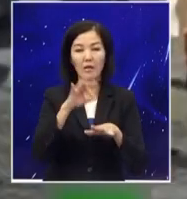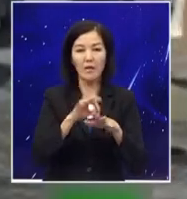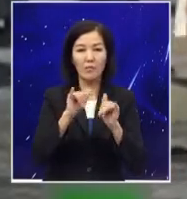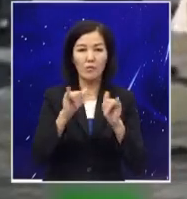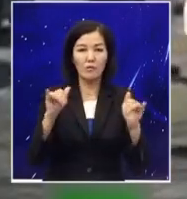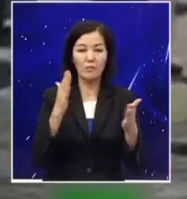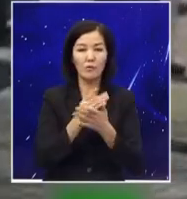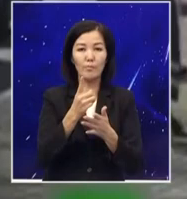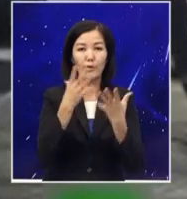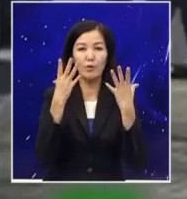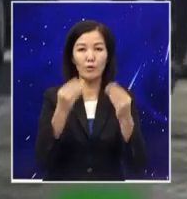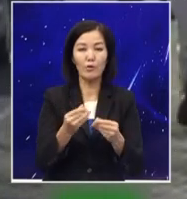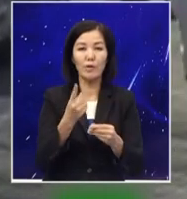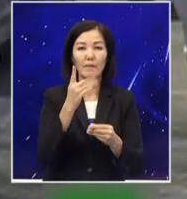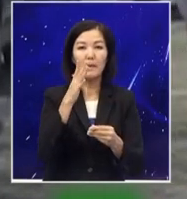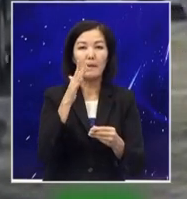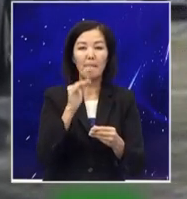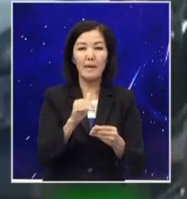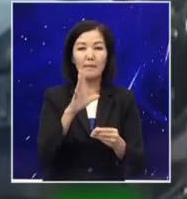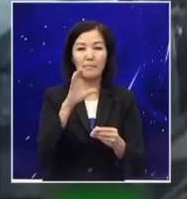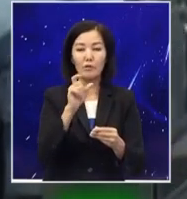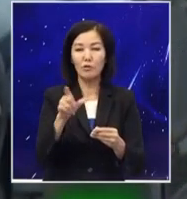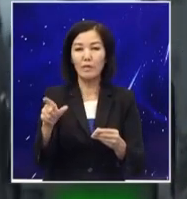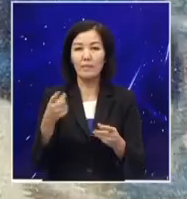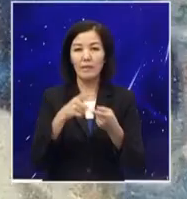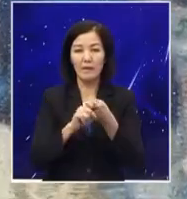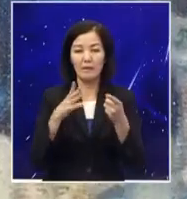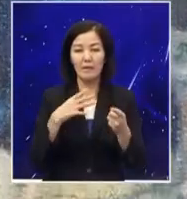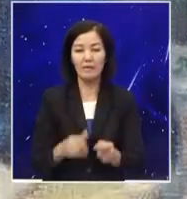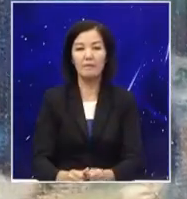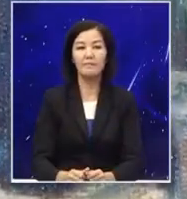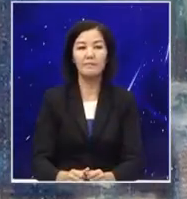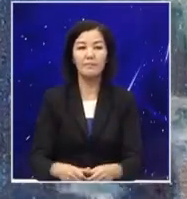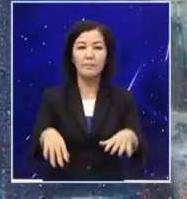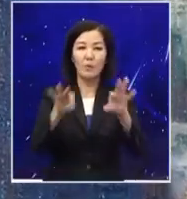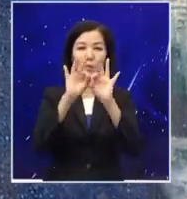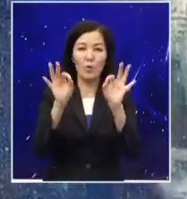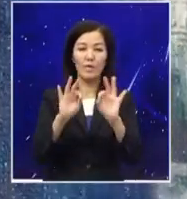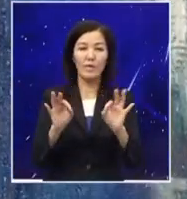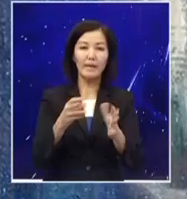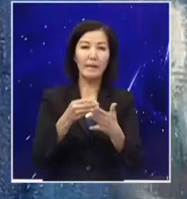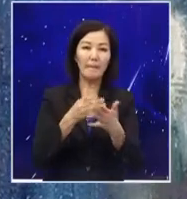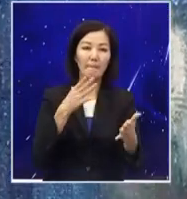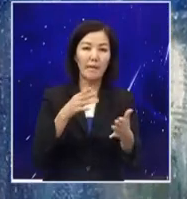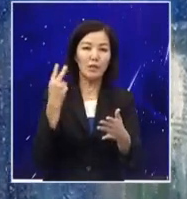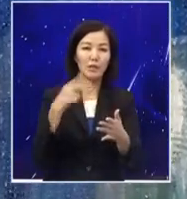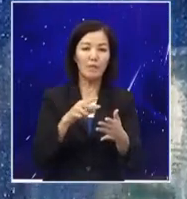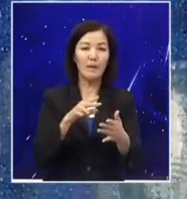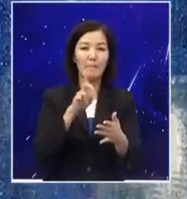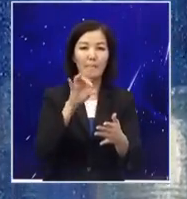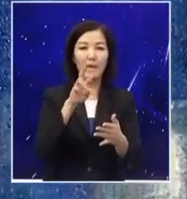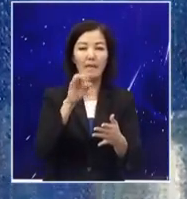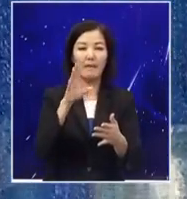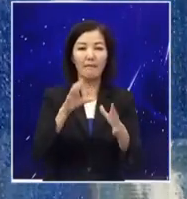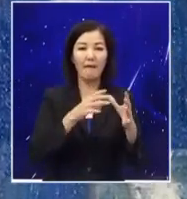тұр. Бір тәулікте вирус 1,5 мың адамнан анықталған. Өнердің құны өлшеусіз. 20 жастағы британдық